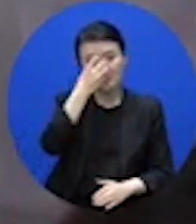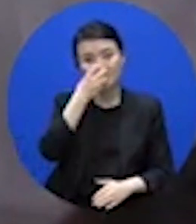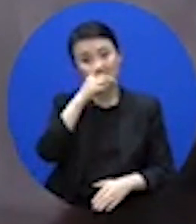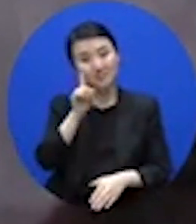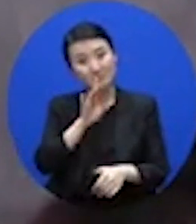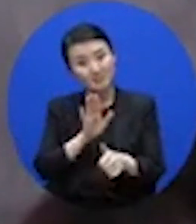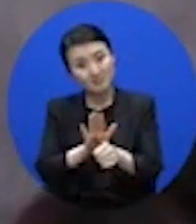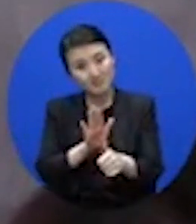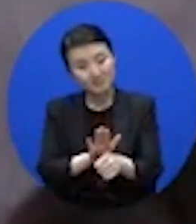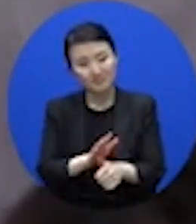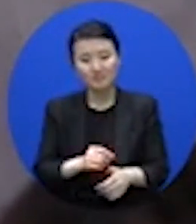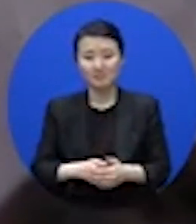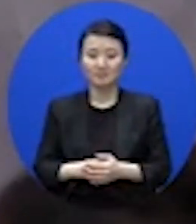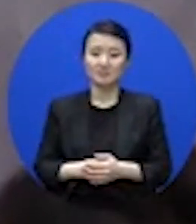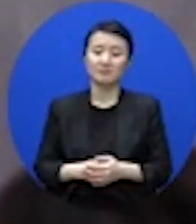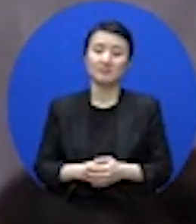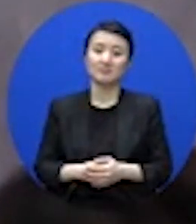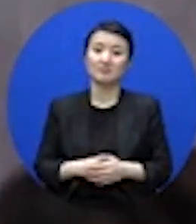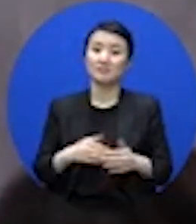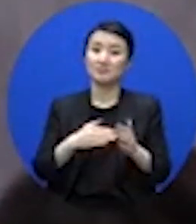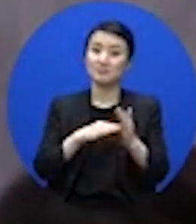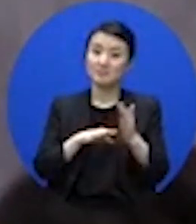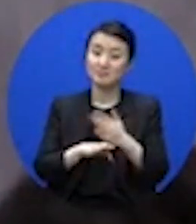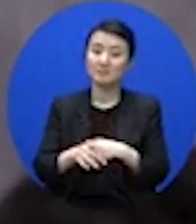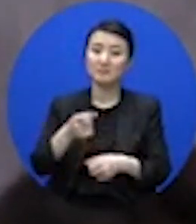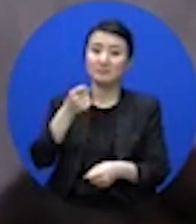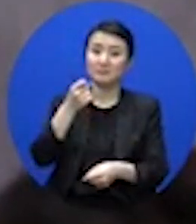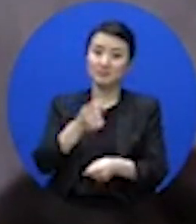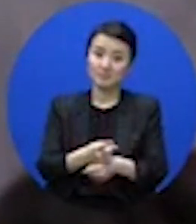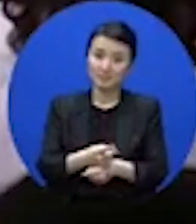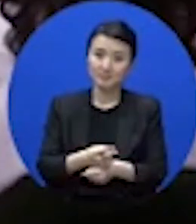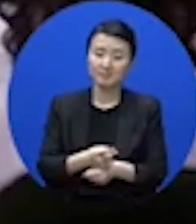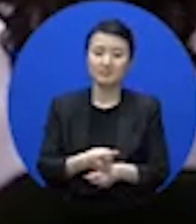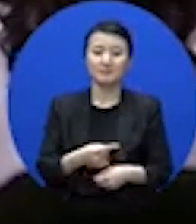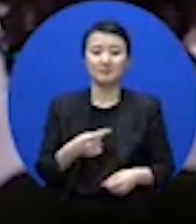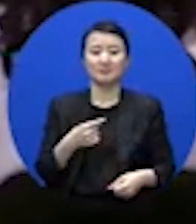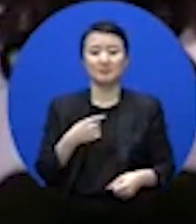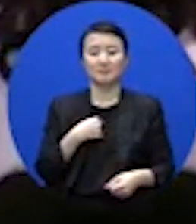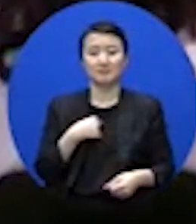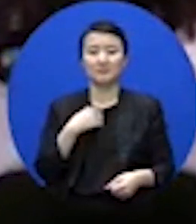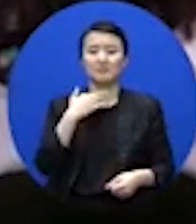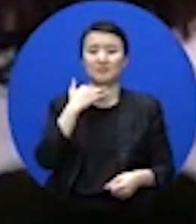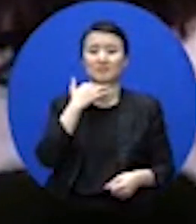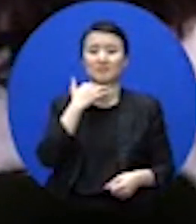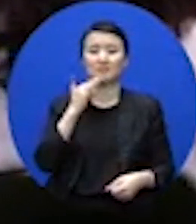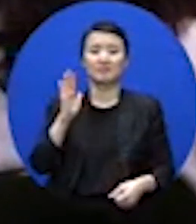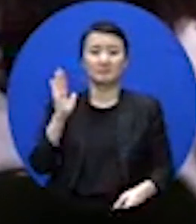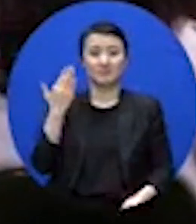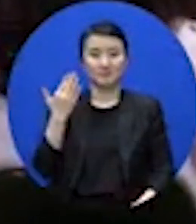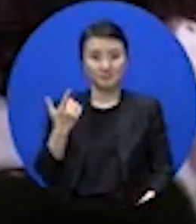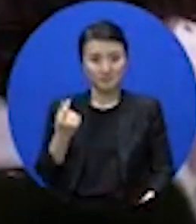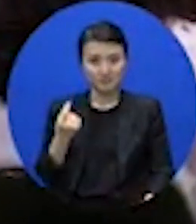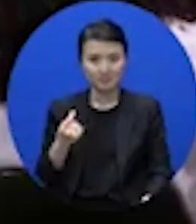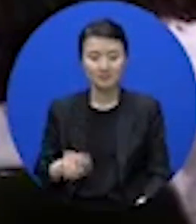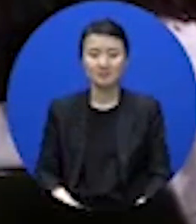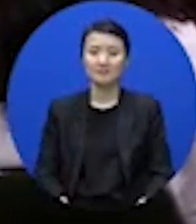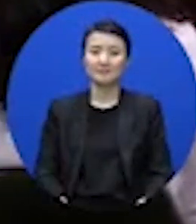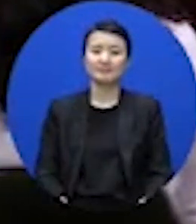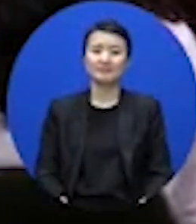봐주시나요? 네. 그러다 보면 어느 사이에 지금의 나이가 되는